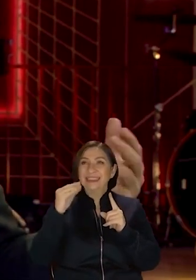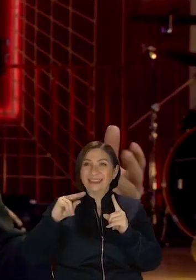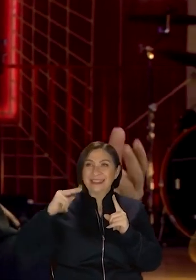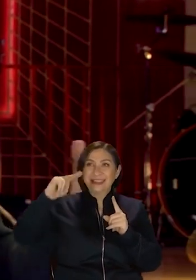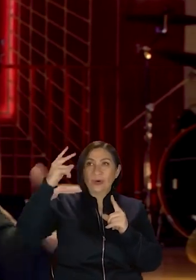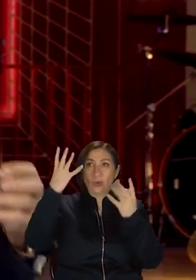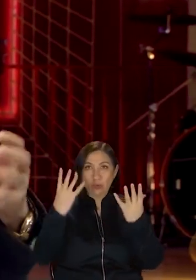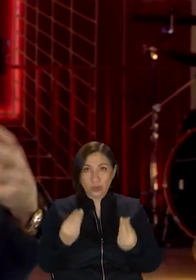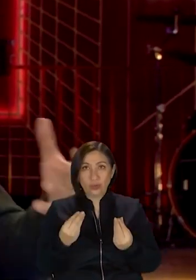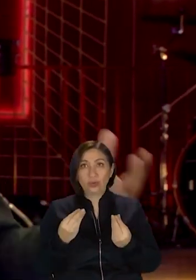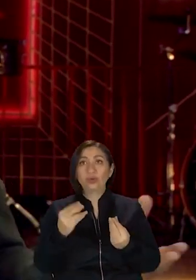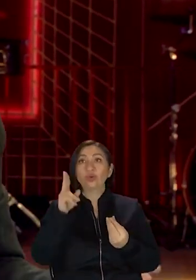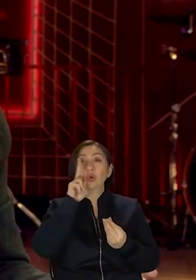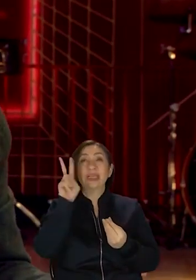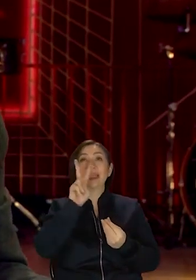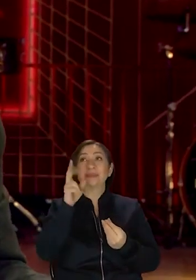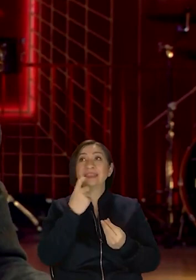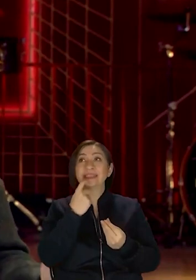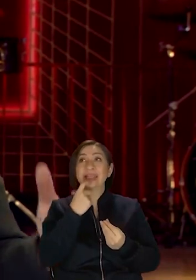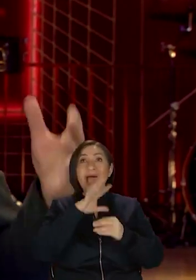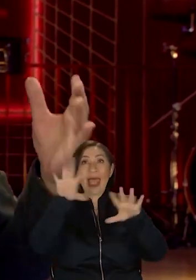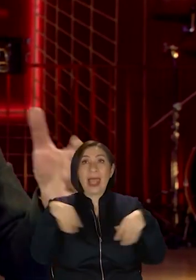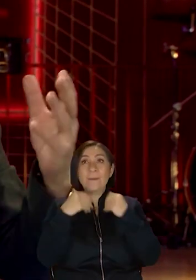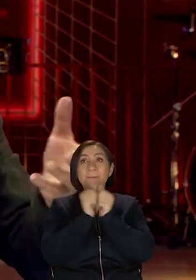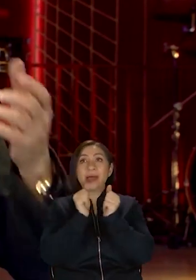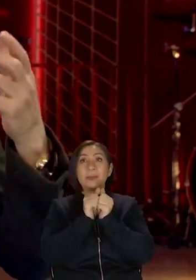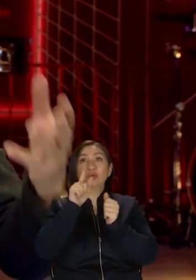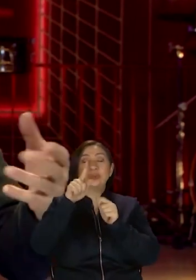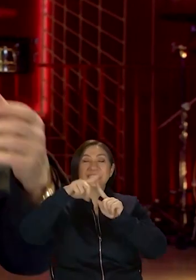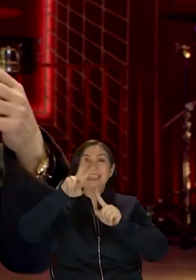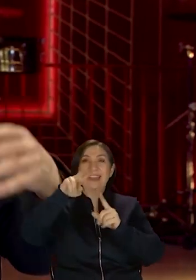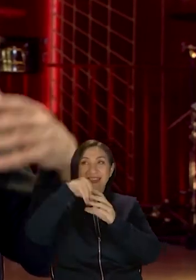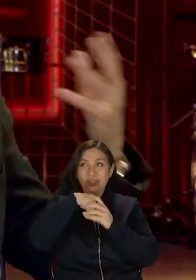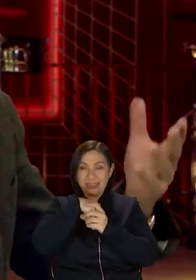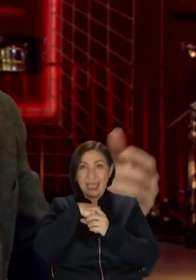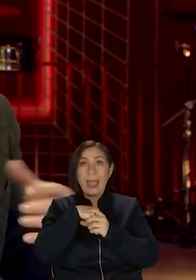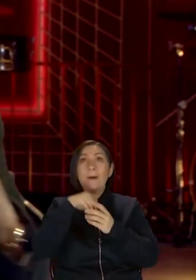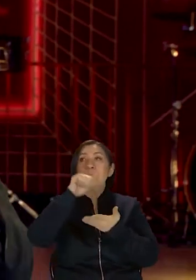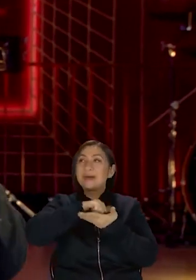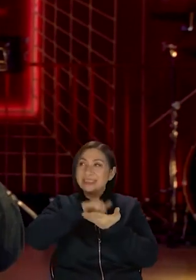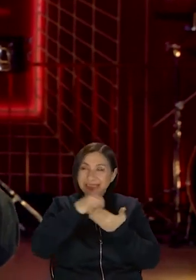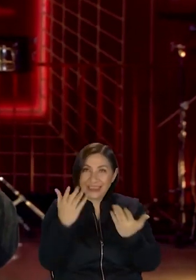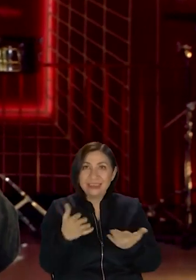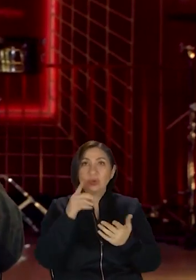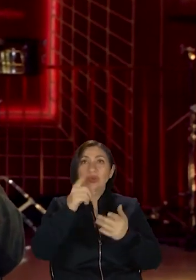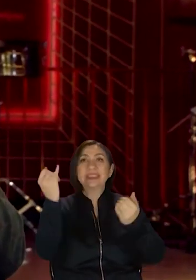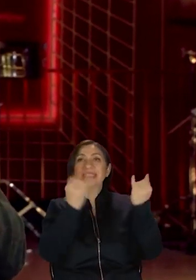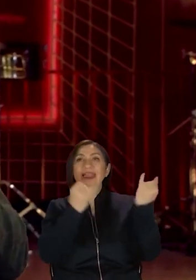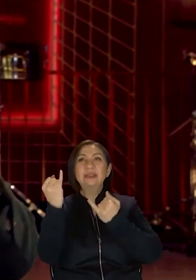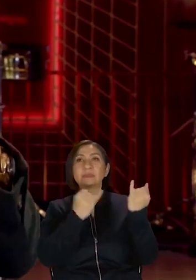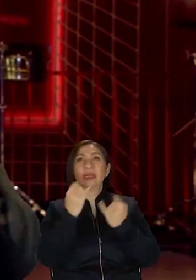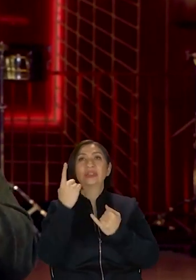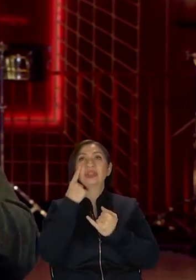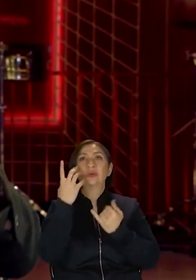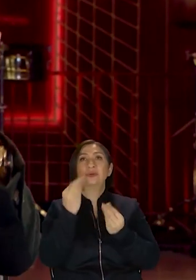geçtiğimiz son 20 senemizde hep birlikte şu televizyonlarda, basında şu tartışmalara şahit